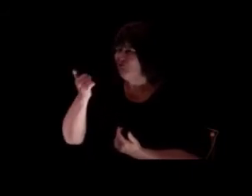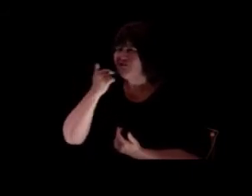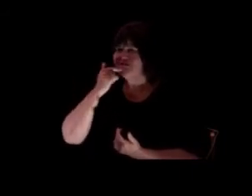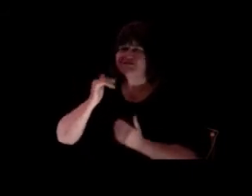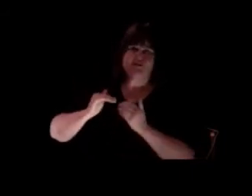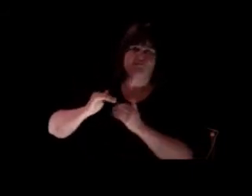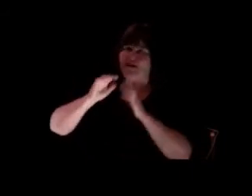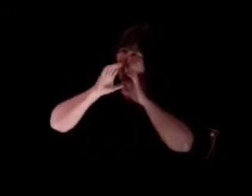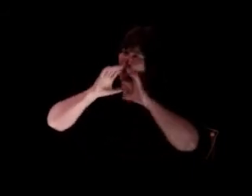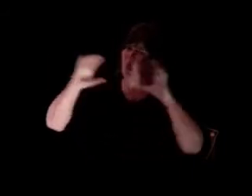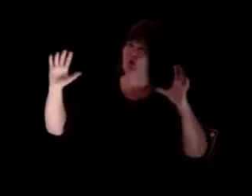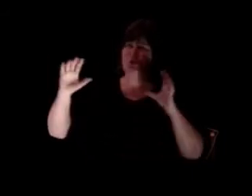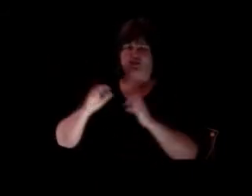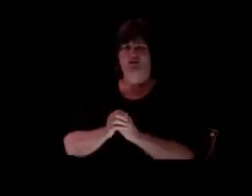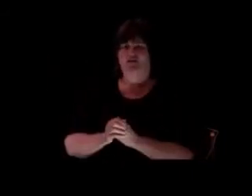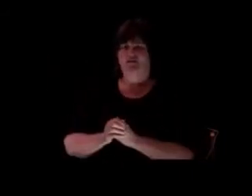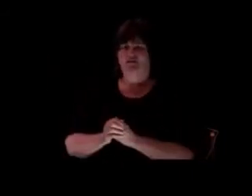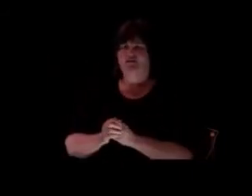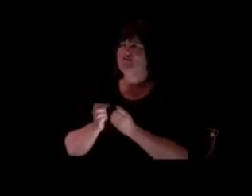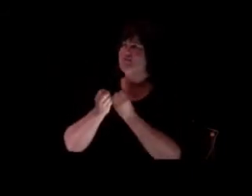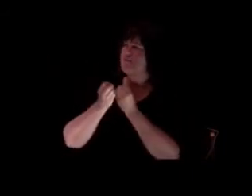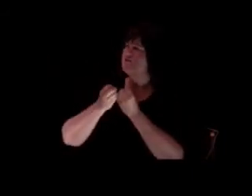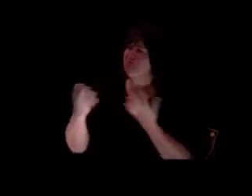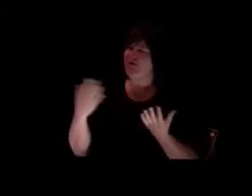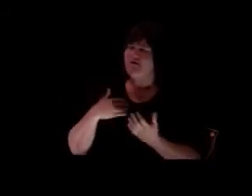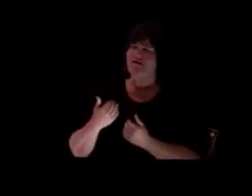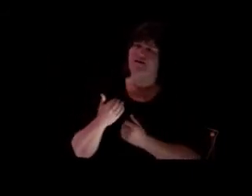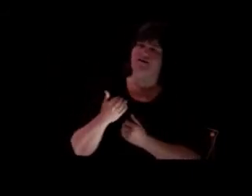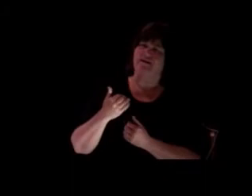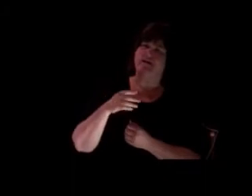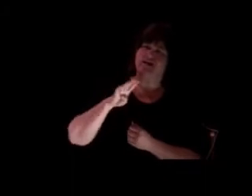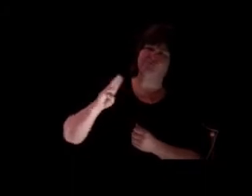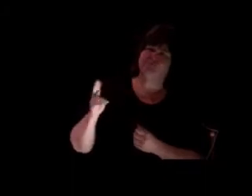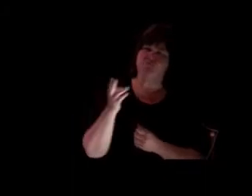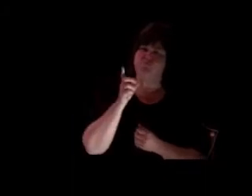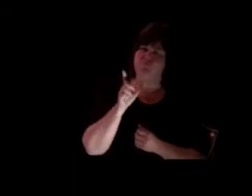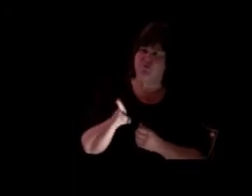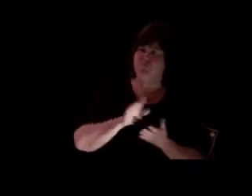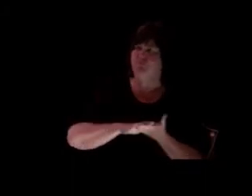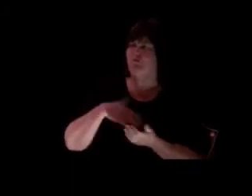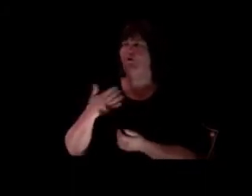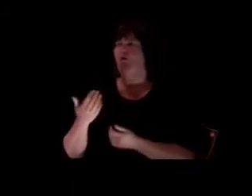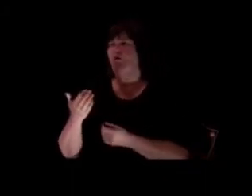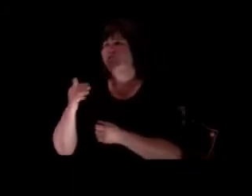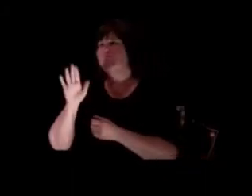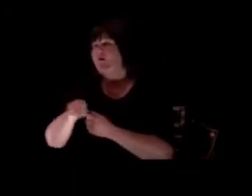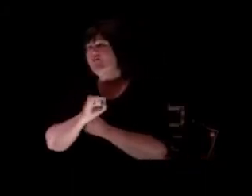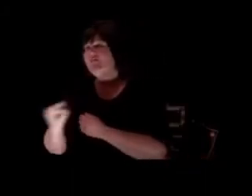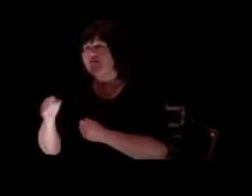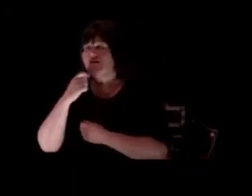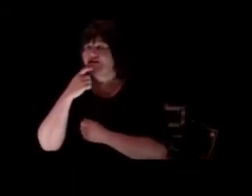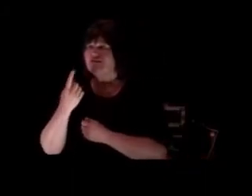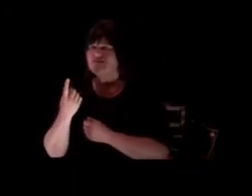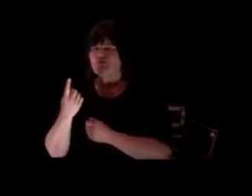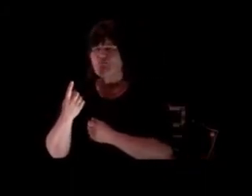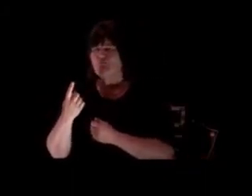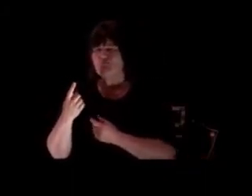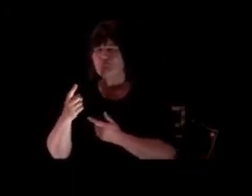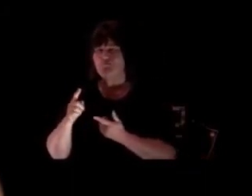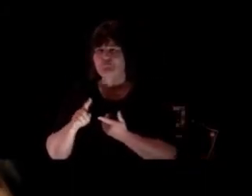barnevernet og I BUP, som bare begynner å nikke veldig fort på det her. Og særlig når dere begynner å si at, kan dere slutte å bruke